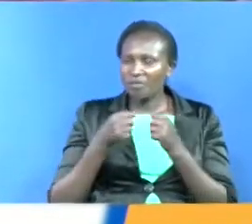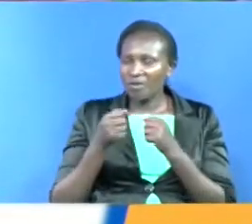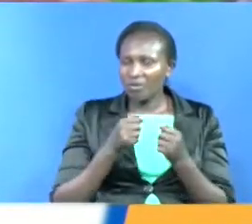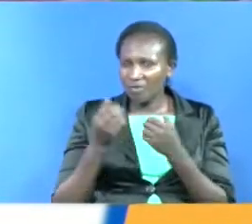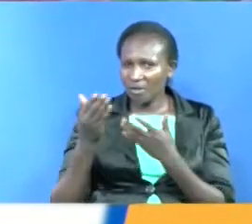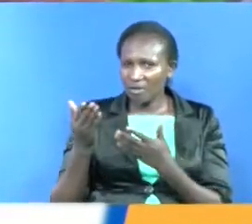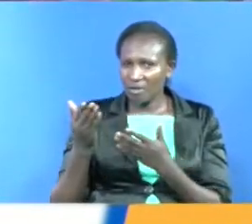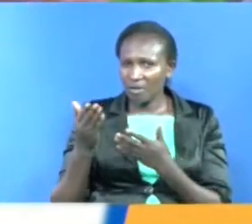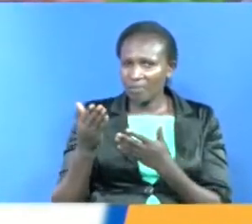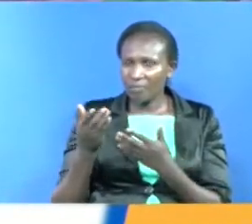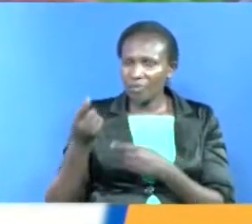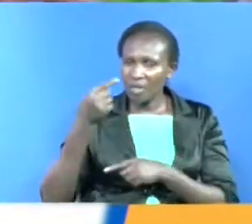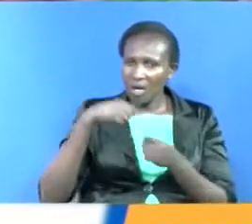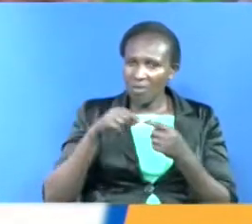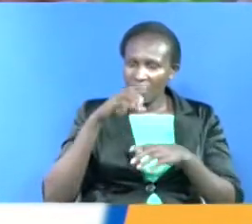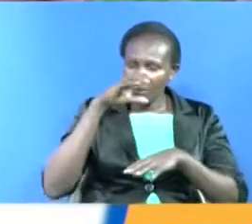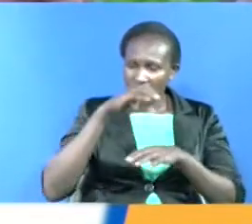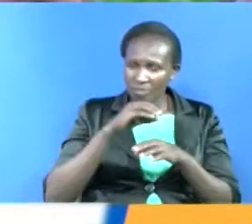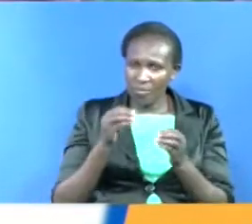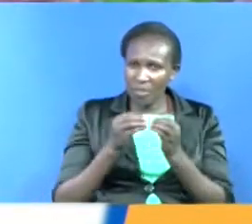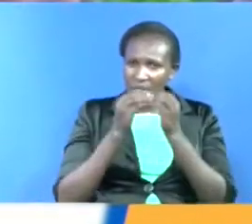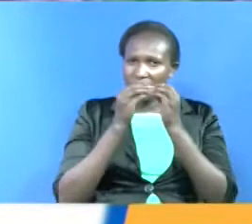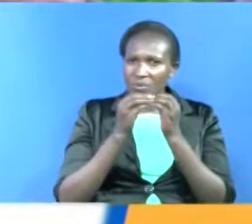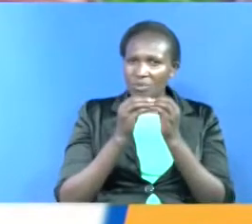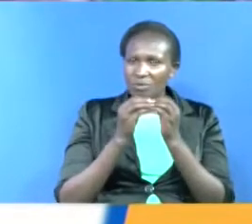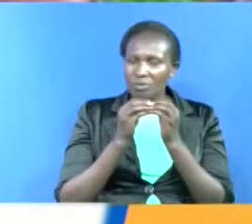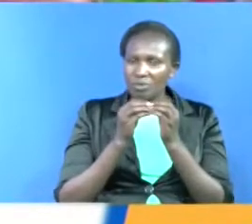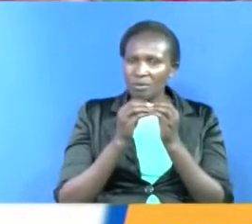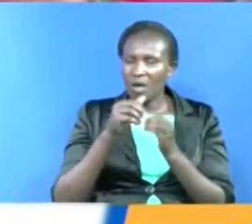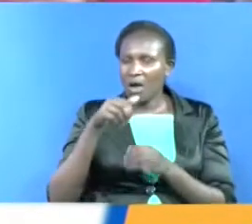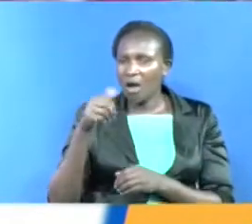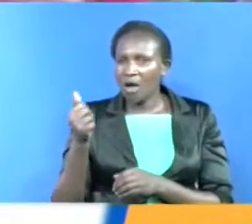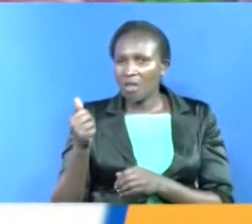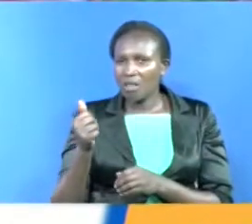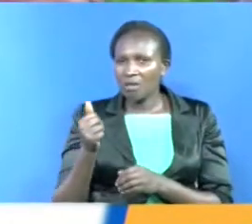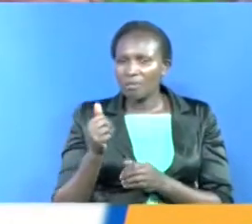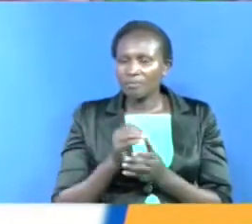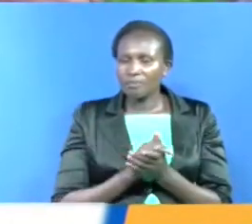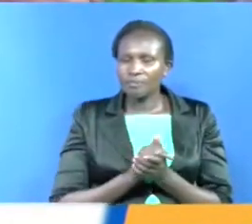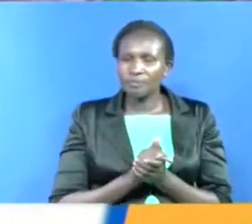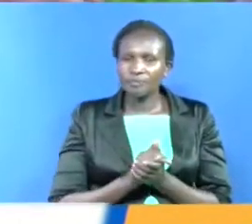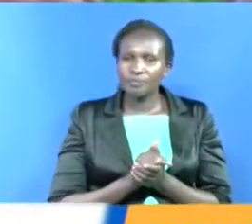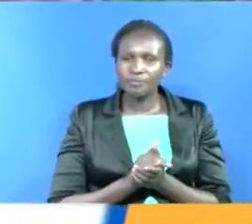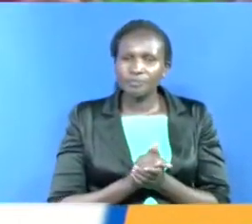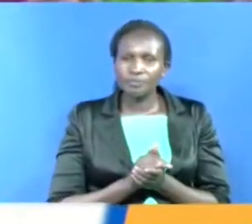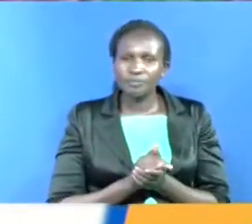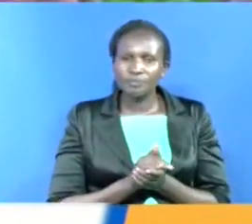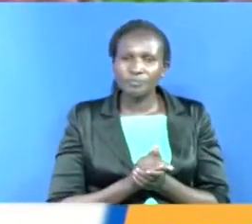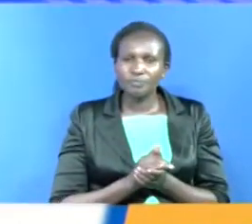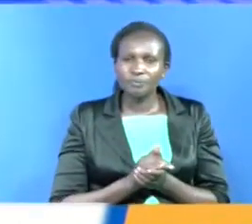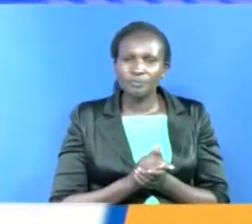Musikoye. Kukuja nikakutana na mwalikuwa wangu mwingine co-wife, akaniambia Molly amekufa.